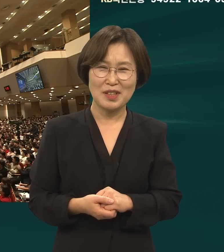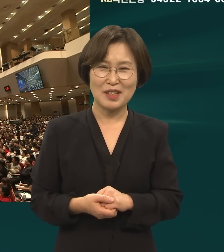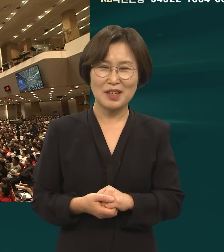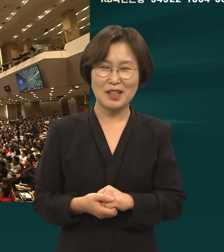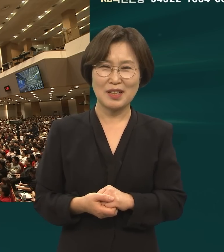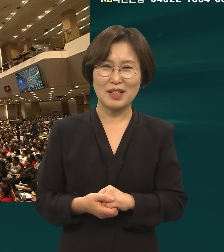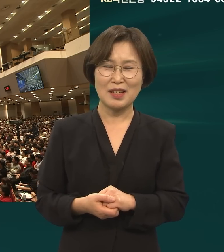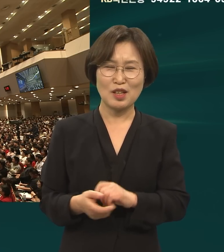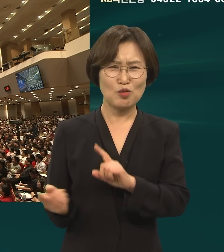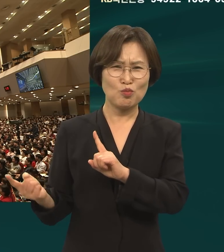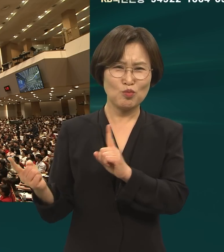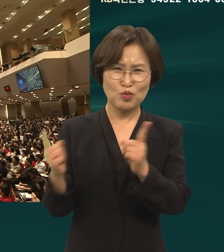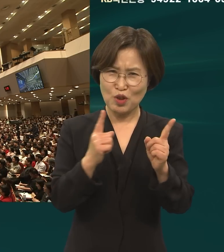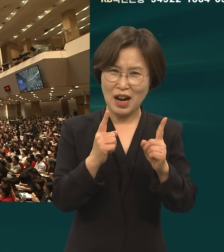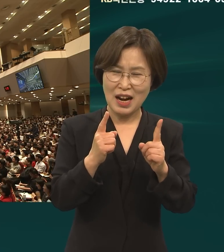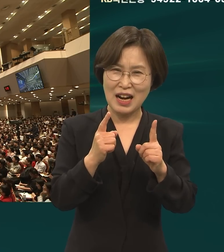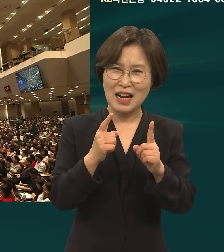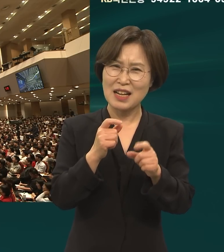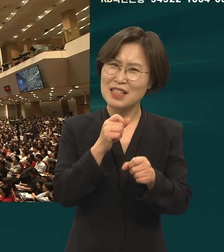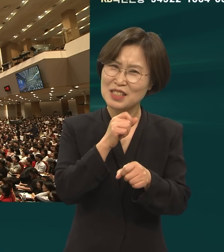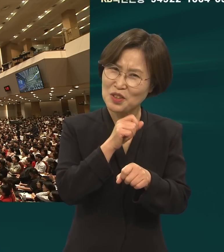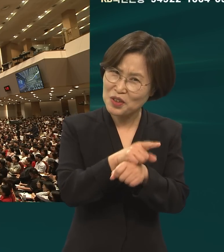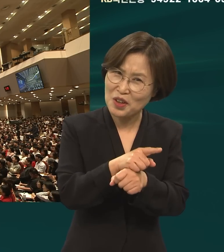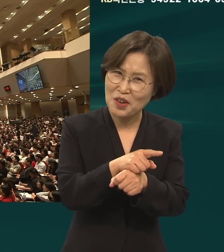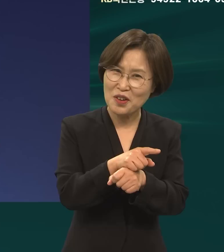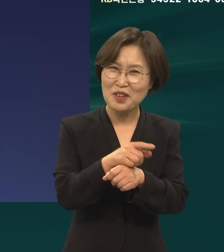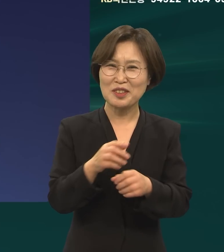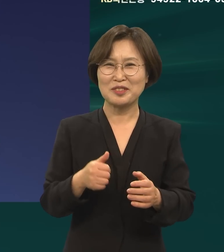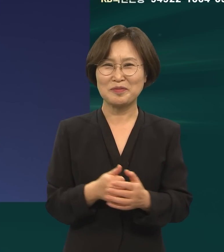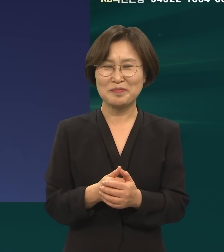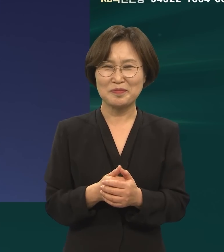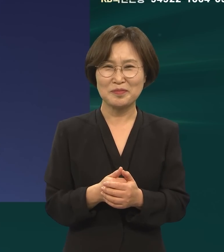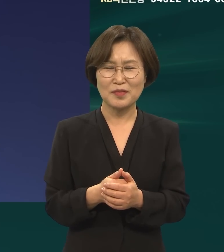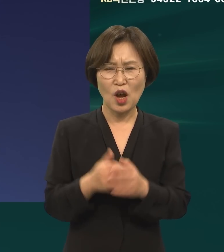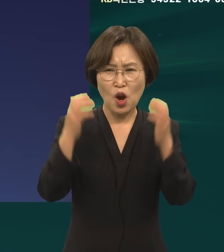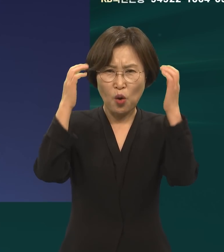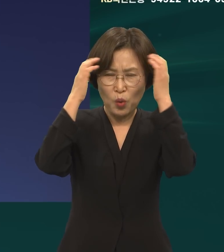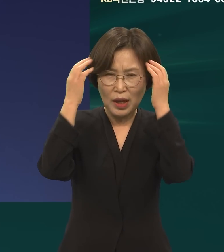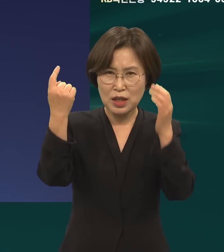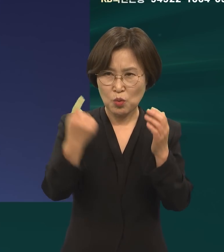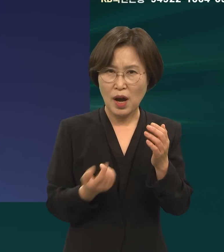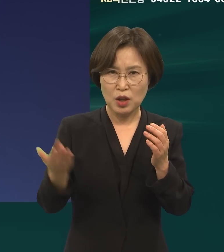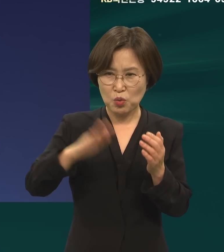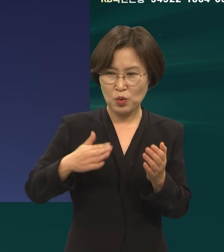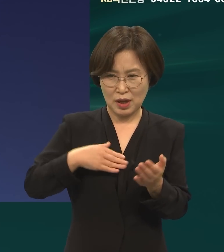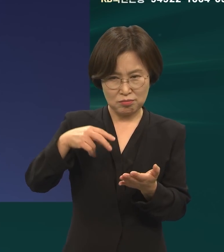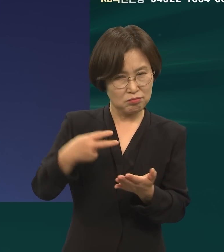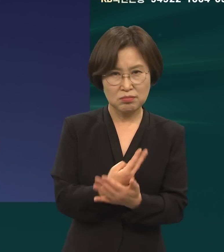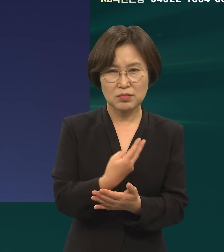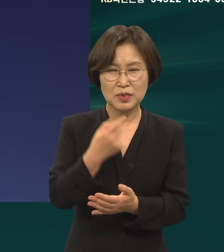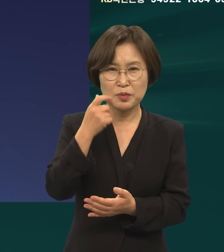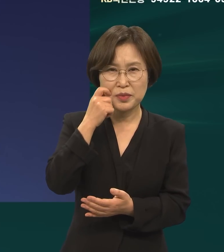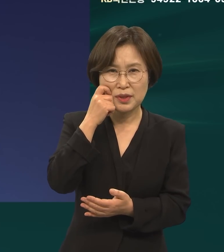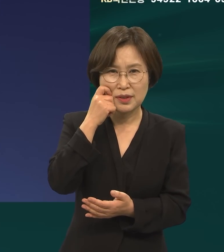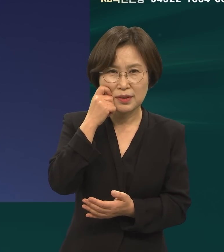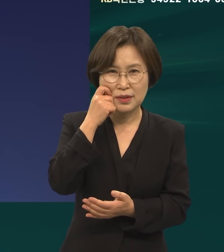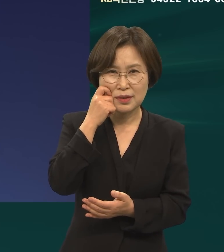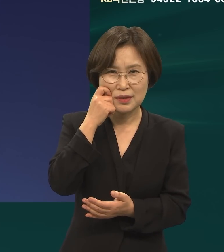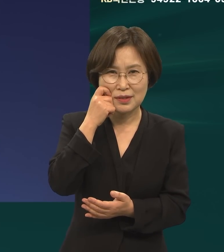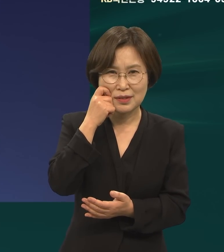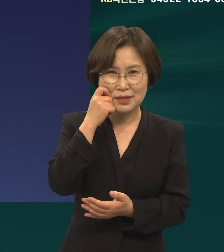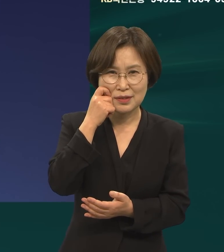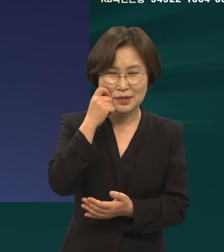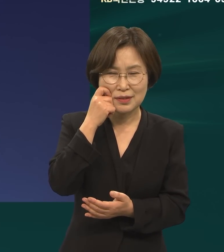저는 부활 체질이에요. 고난이 저를 못 넘어뜨려요. 왜? 예수가 계시기 때문에. 옆 사람하고 자기